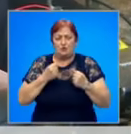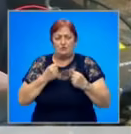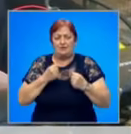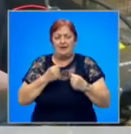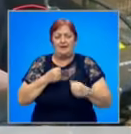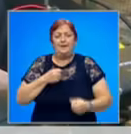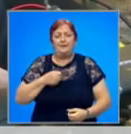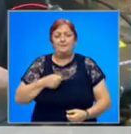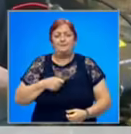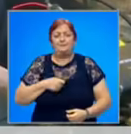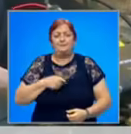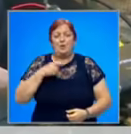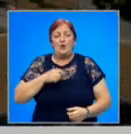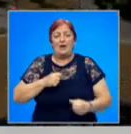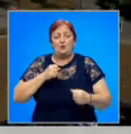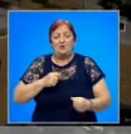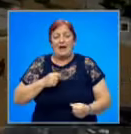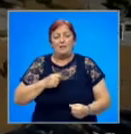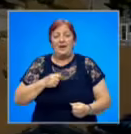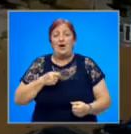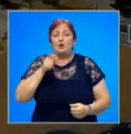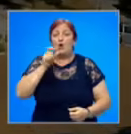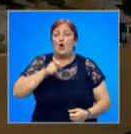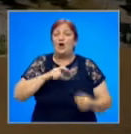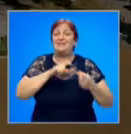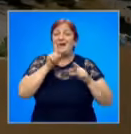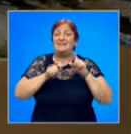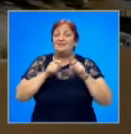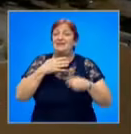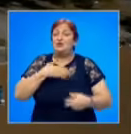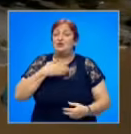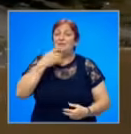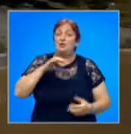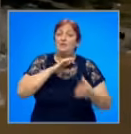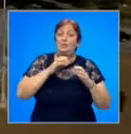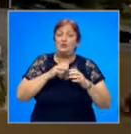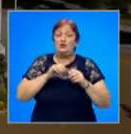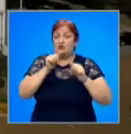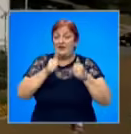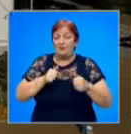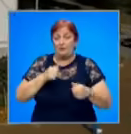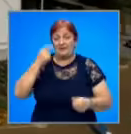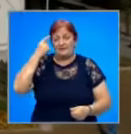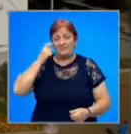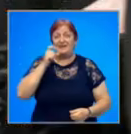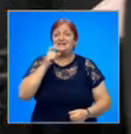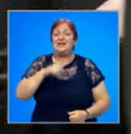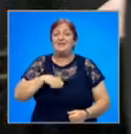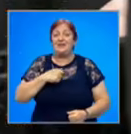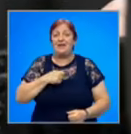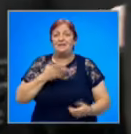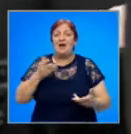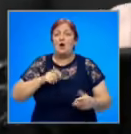българските граждани, от която всички ние се нуждаем. От хората зависи дали ще има нови политически формации, смята Стефан Янев.